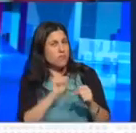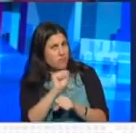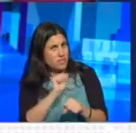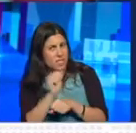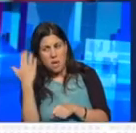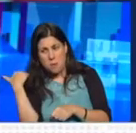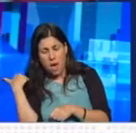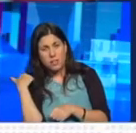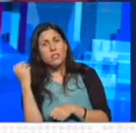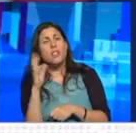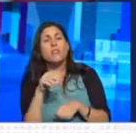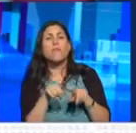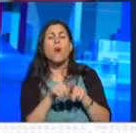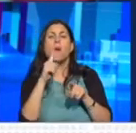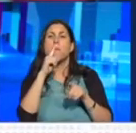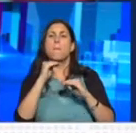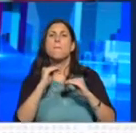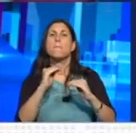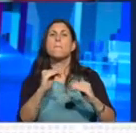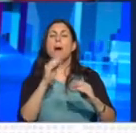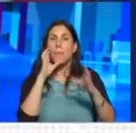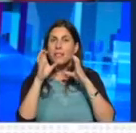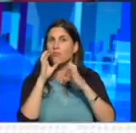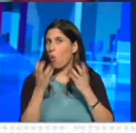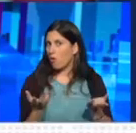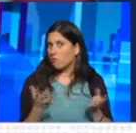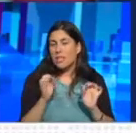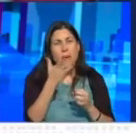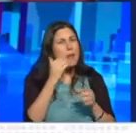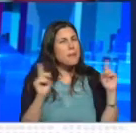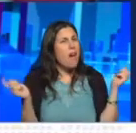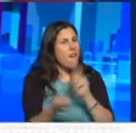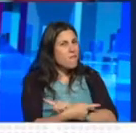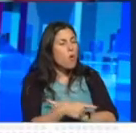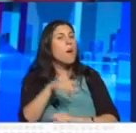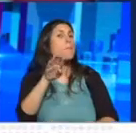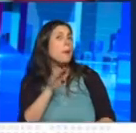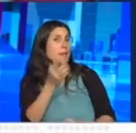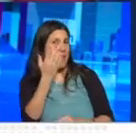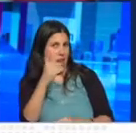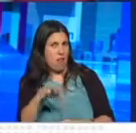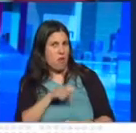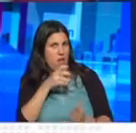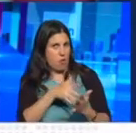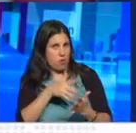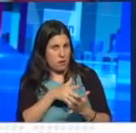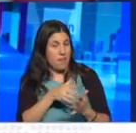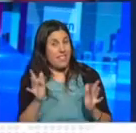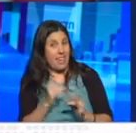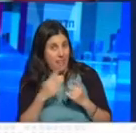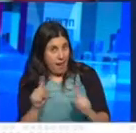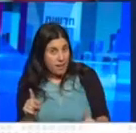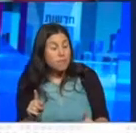שמאז יש בנושא דממה תקשורתית. להערכתך, אם היה מקרה הפוך שבו נתניהו היה מפעיל חוקרים נגד אחרים,